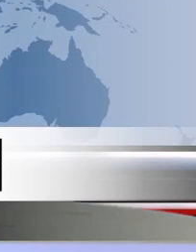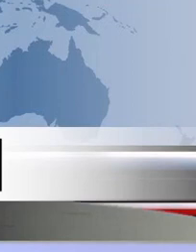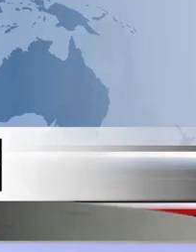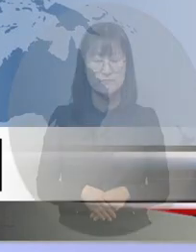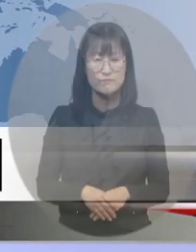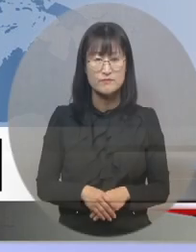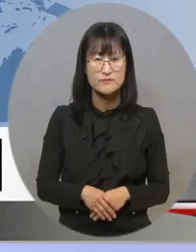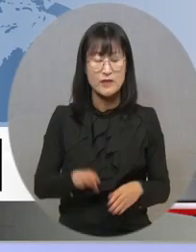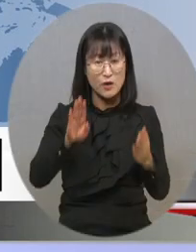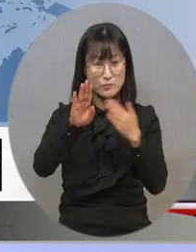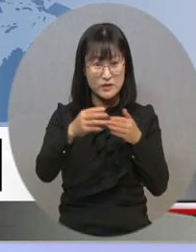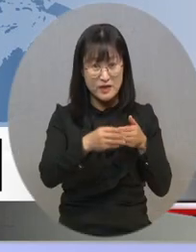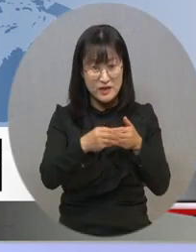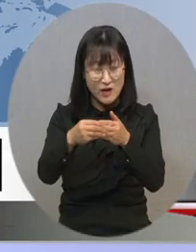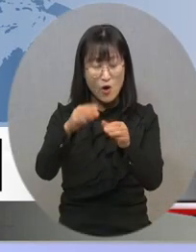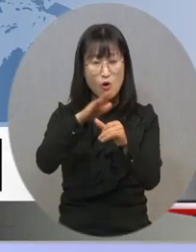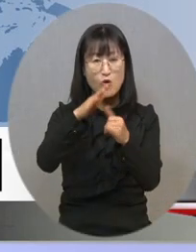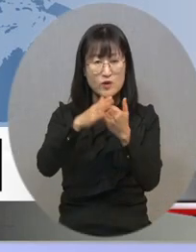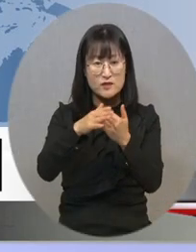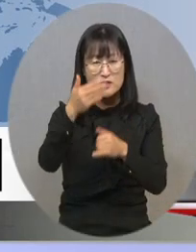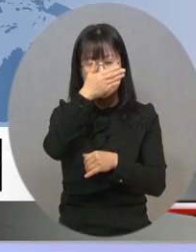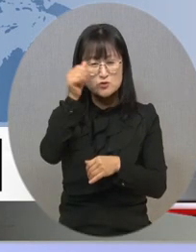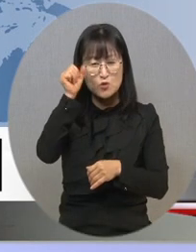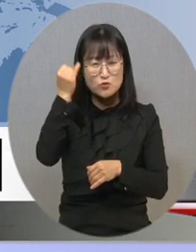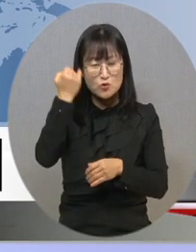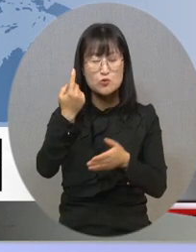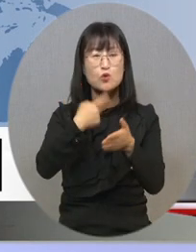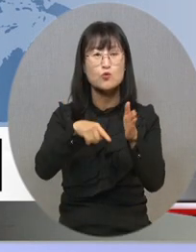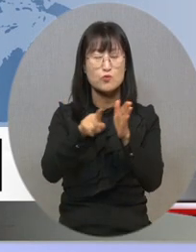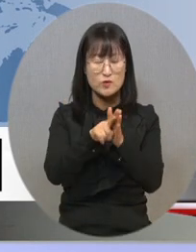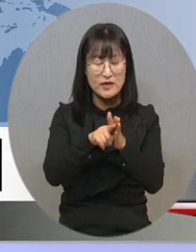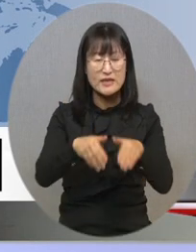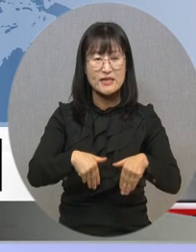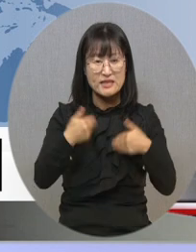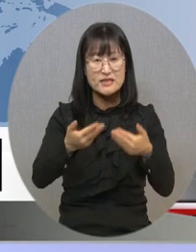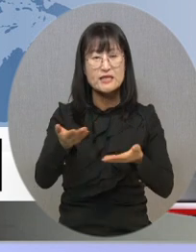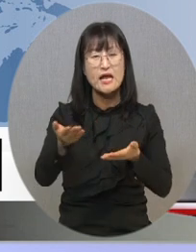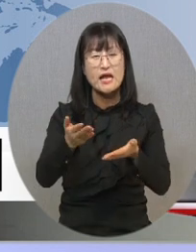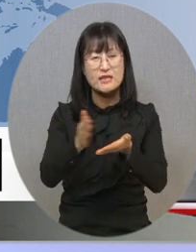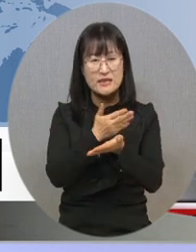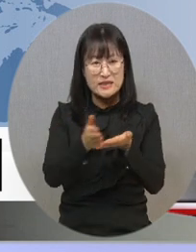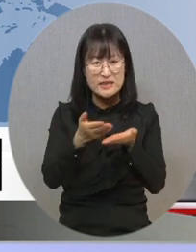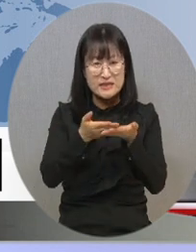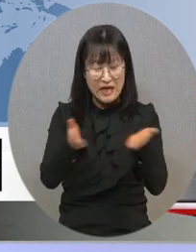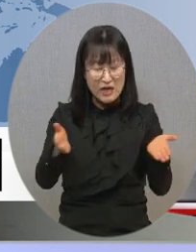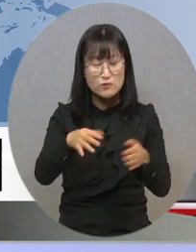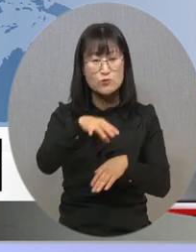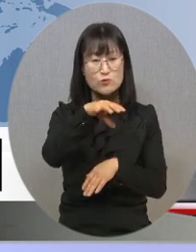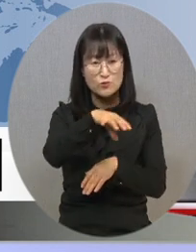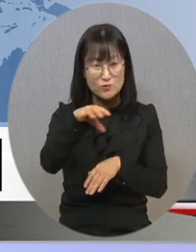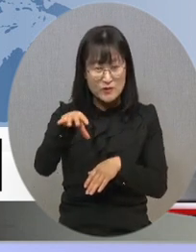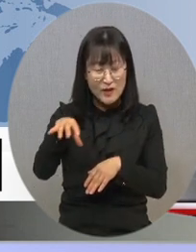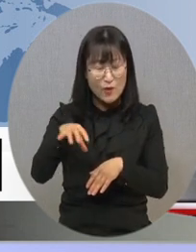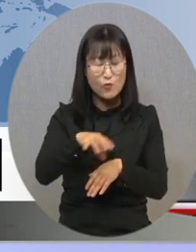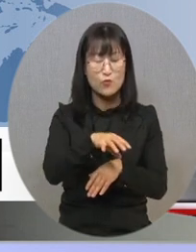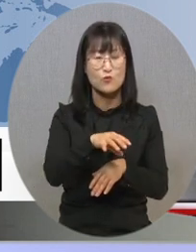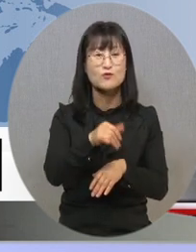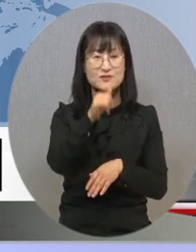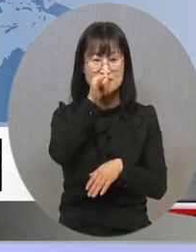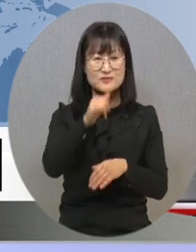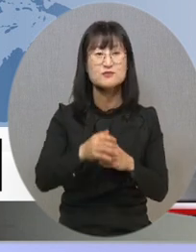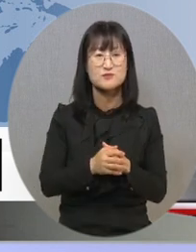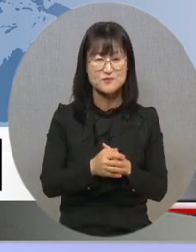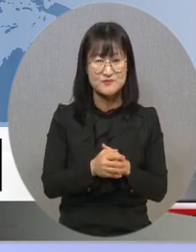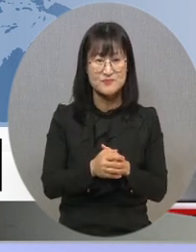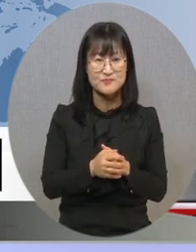미래를 이끌어갈 어린이와 청소년을 위한 따뜻한 나눔 행사가 전라남도 곳곳에서 펼쳐졌습니다 소중한